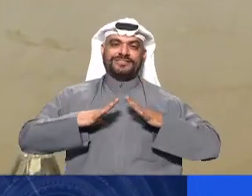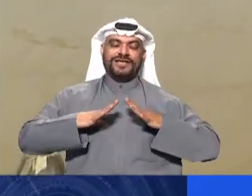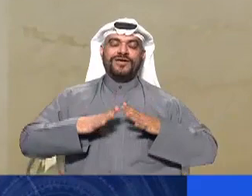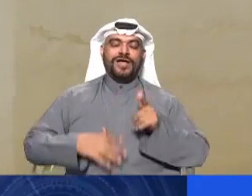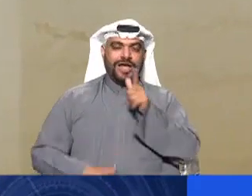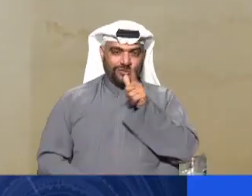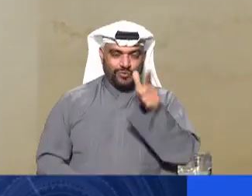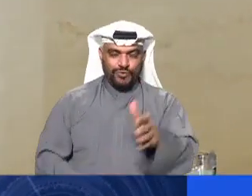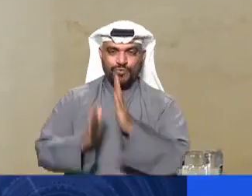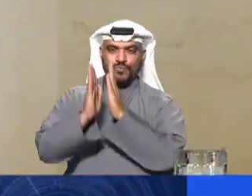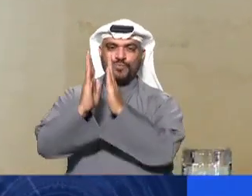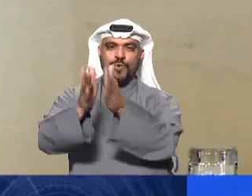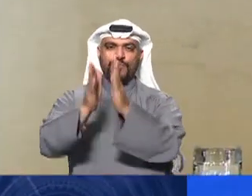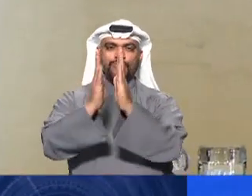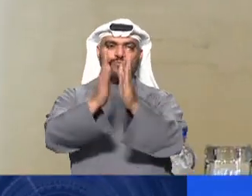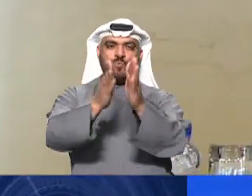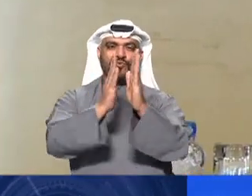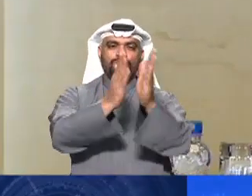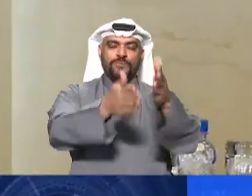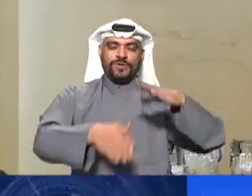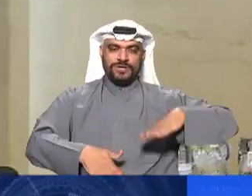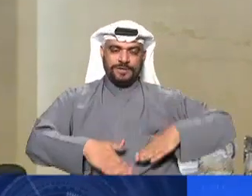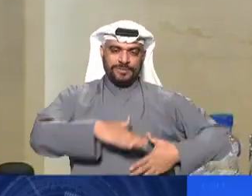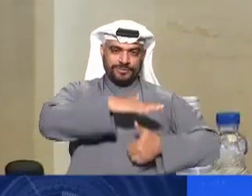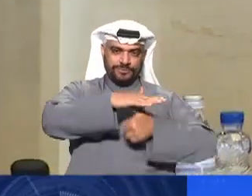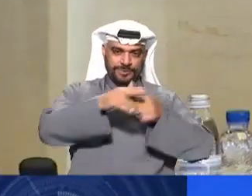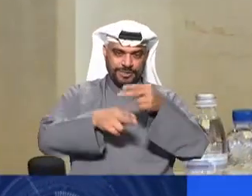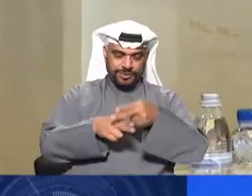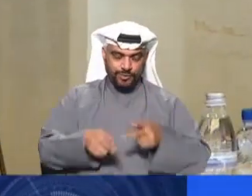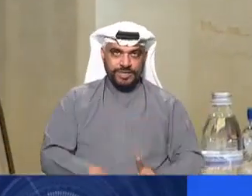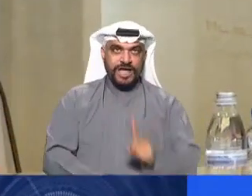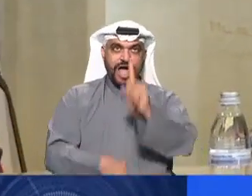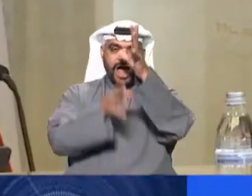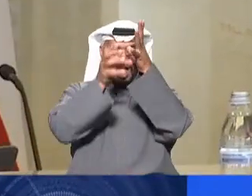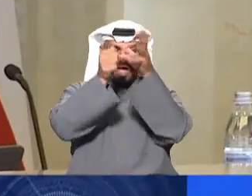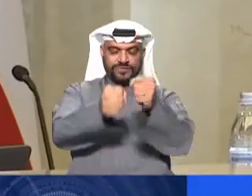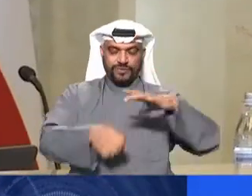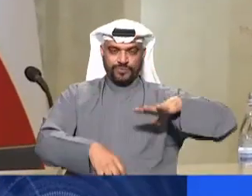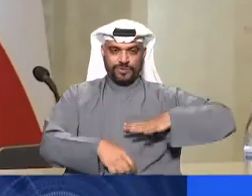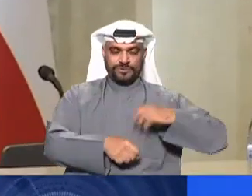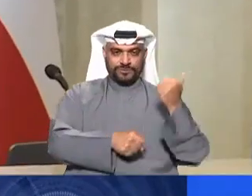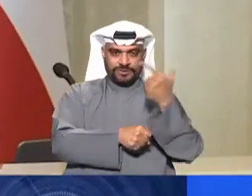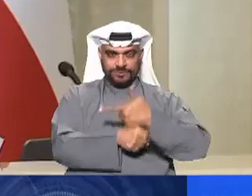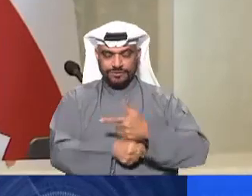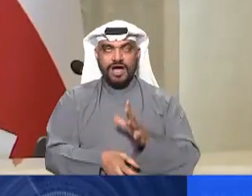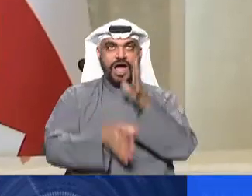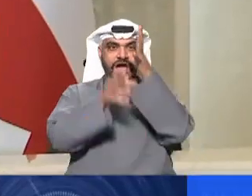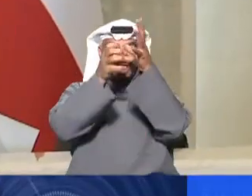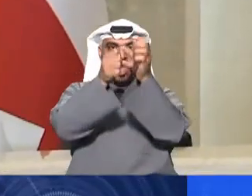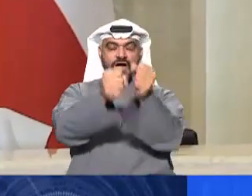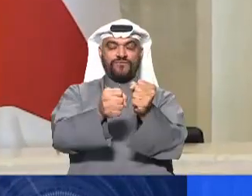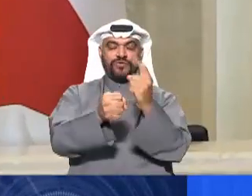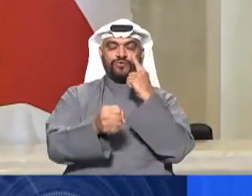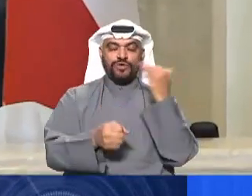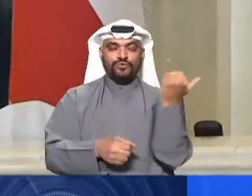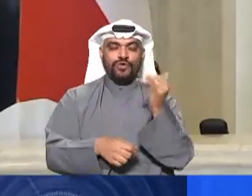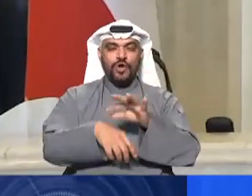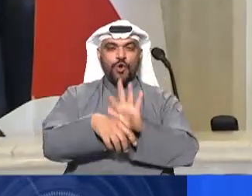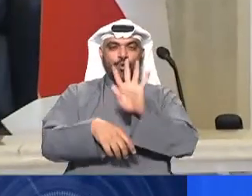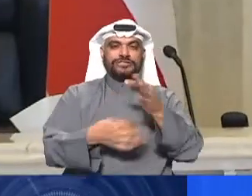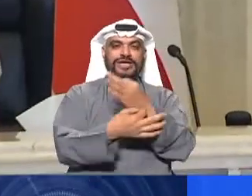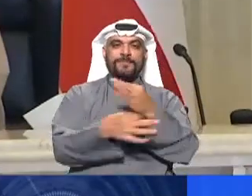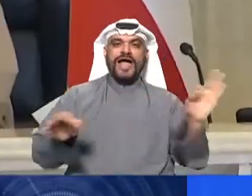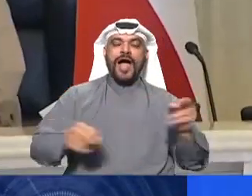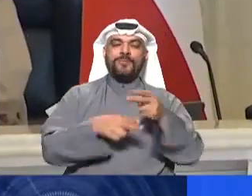آيات التهنئة والتبريكات لمقام حضرة صاحب السمو الأمير وسمو ولي العهد حفظهم الله ورعاهما وللشعب الكويتي